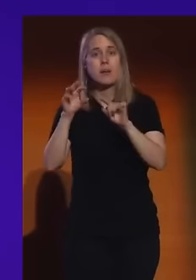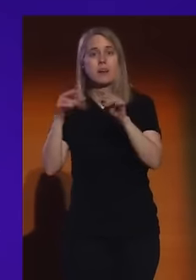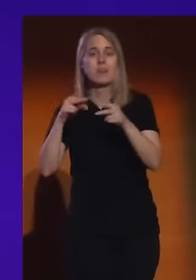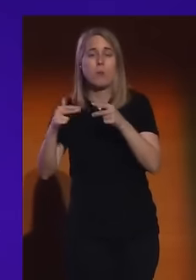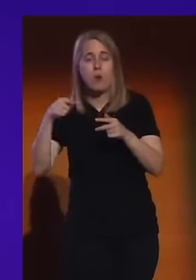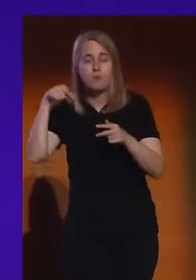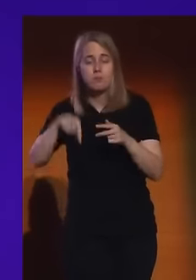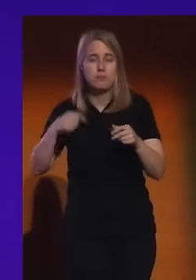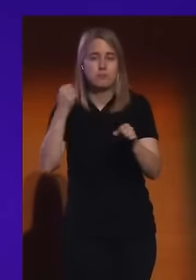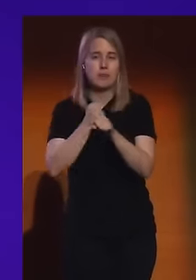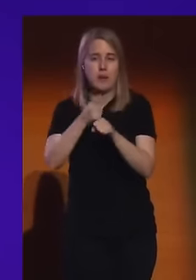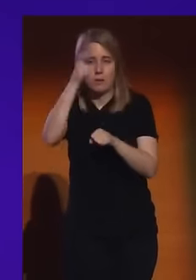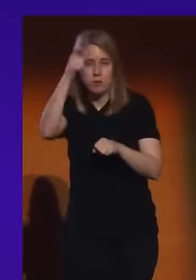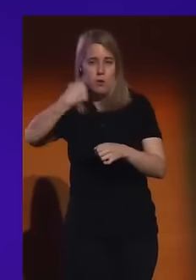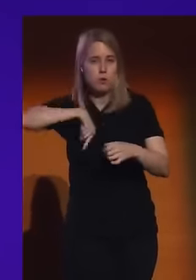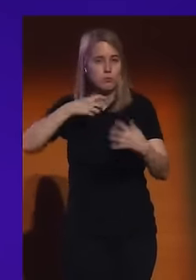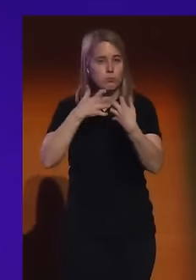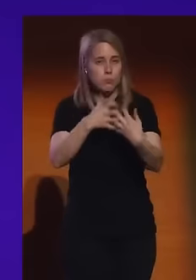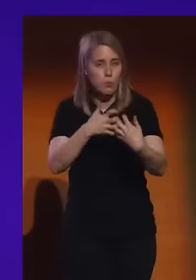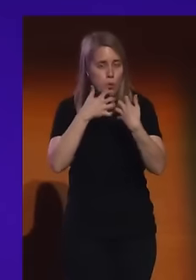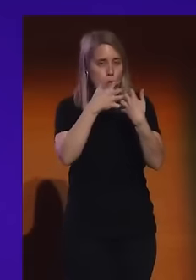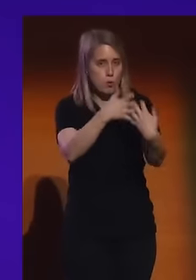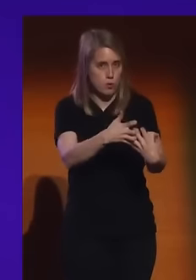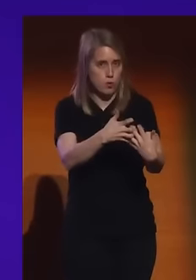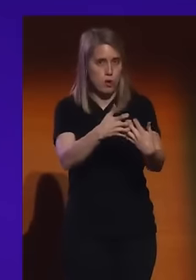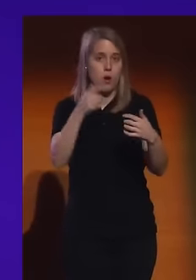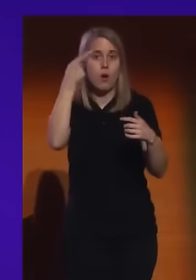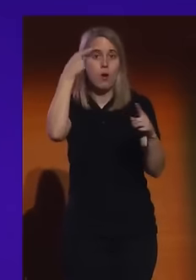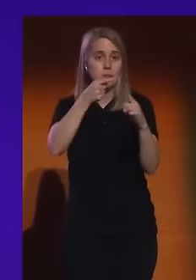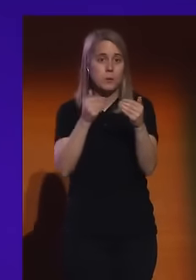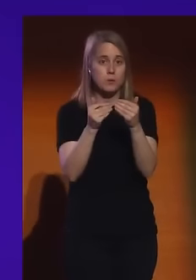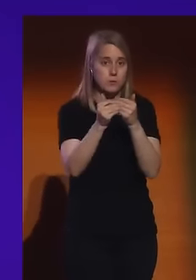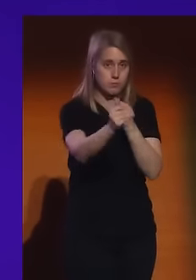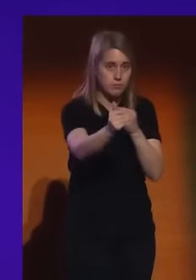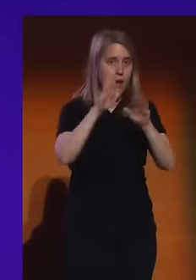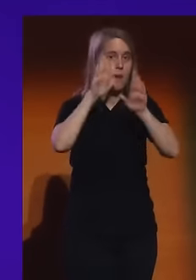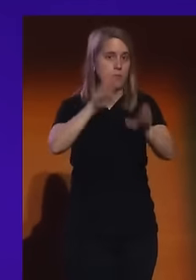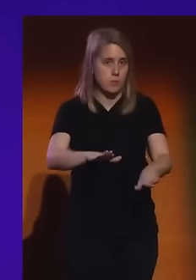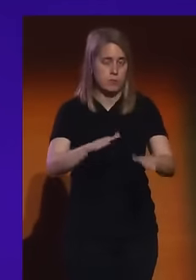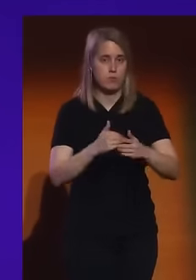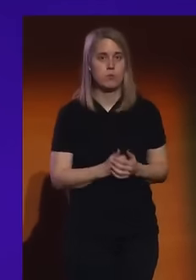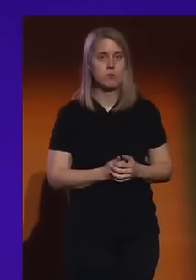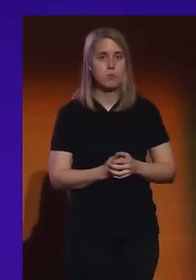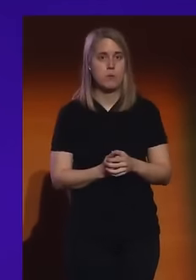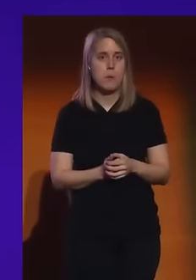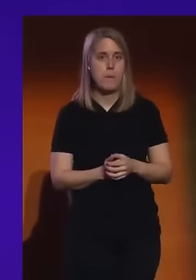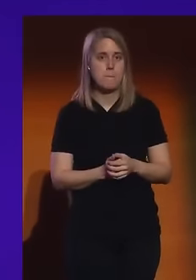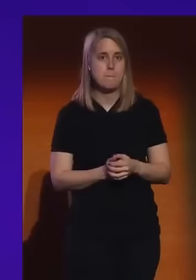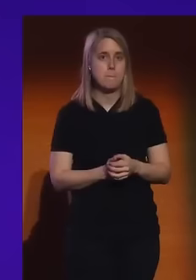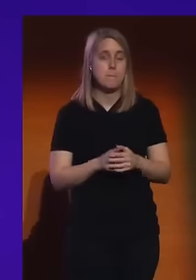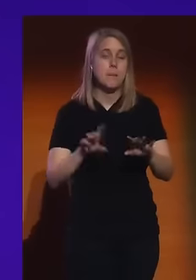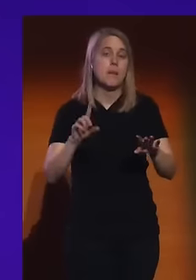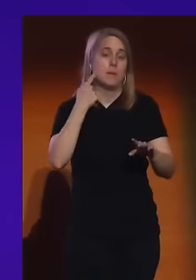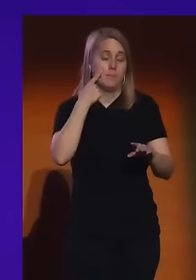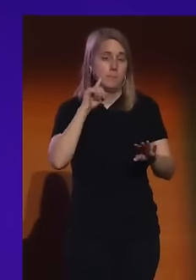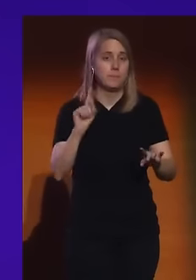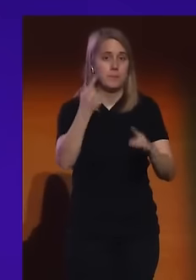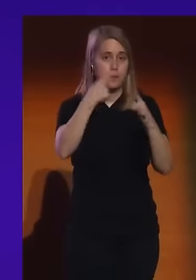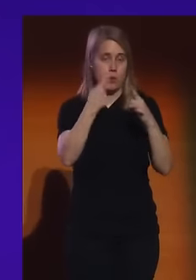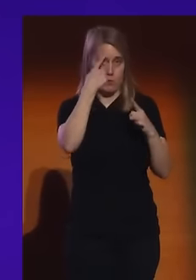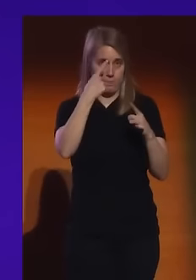herri lang borok zuen etoren eta berenika